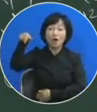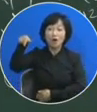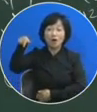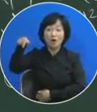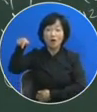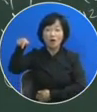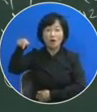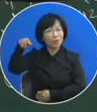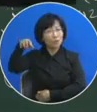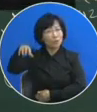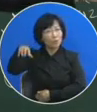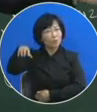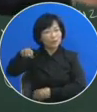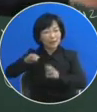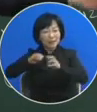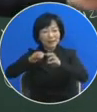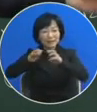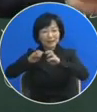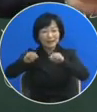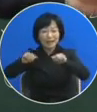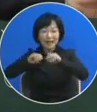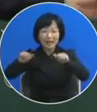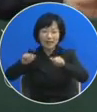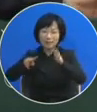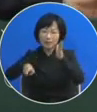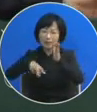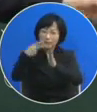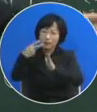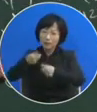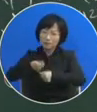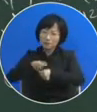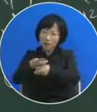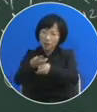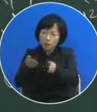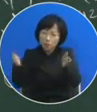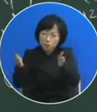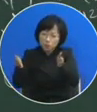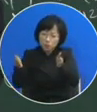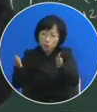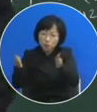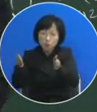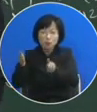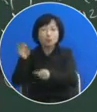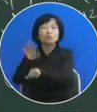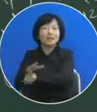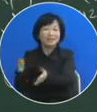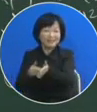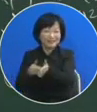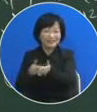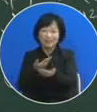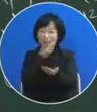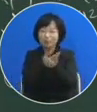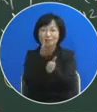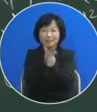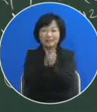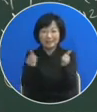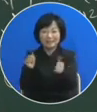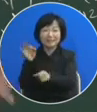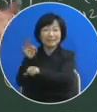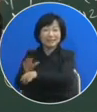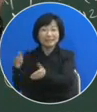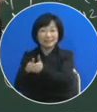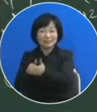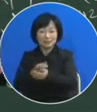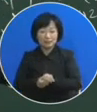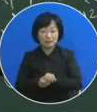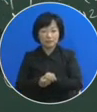평, 200평도 안 돼. 그걸 또 우리 중위자들이 산 거요. At the very entrance of Yeongdo, there was a small plot of land. That's what our church officers bought. 정말 이상하지요. 나